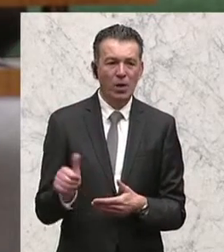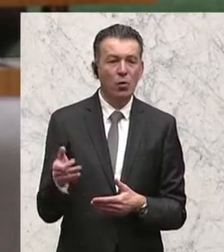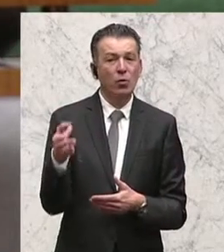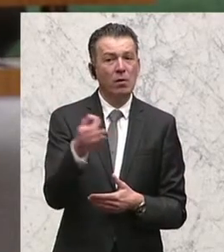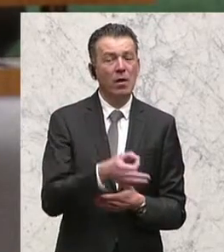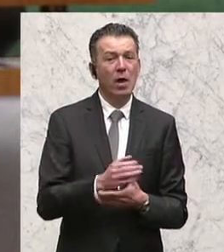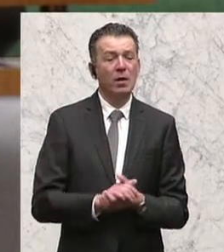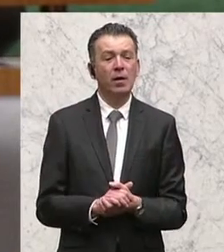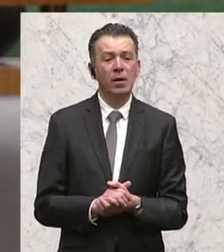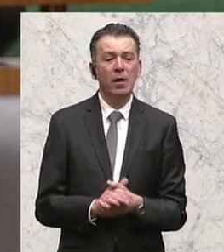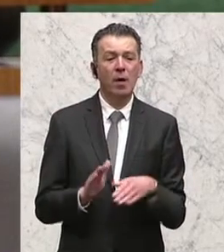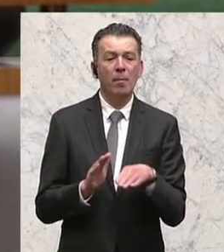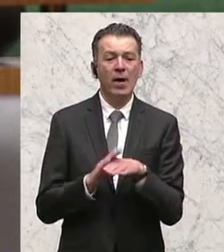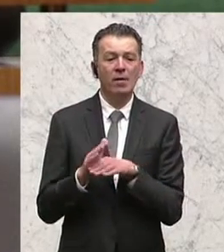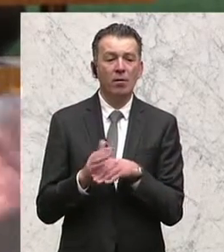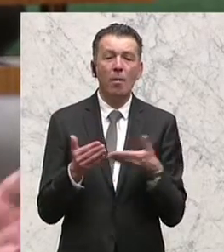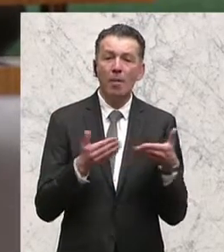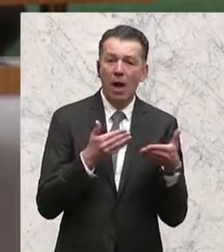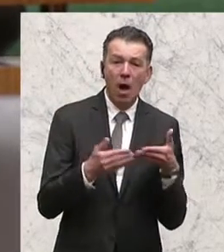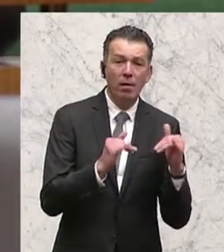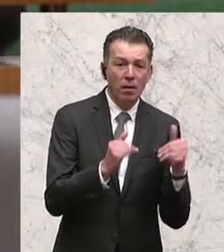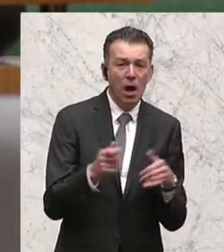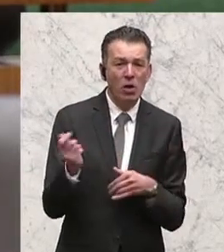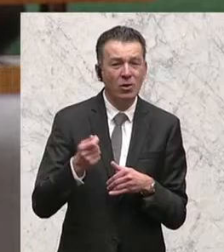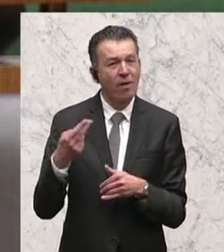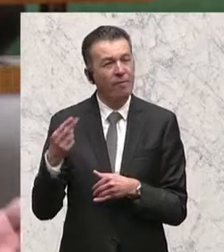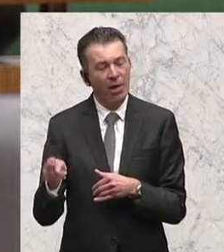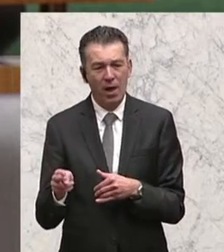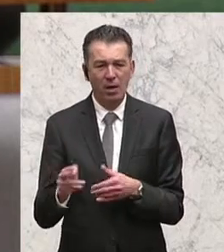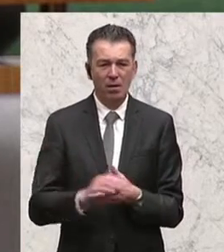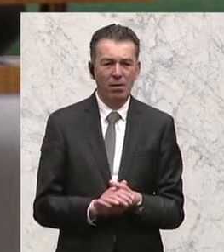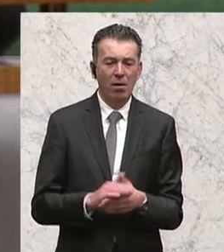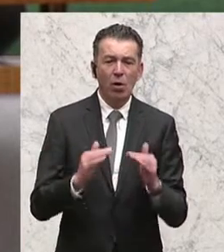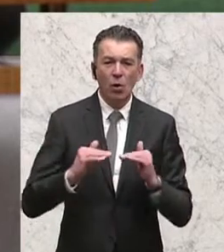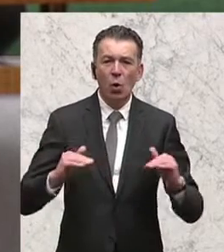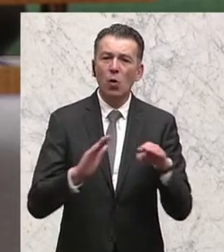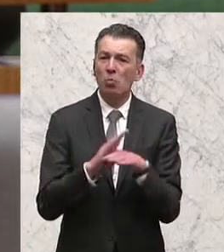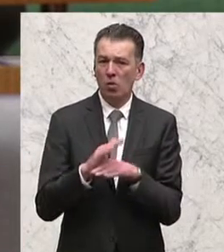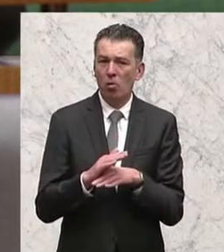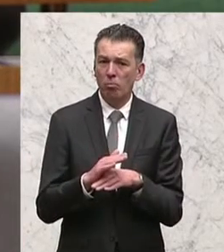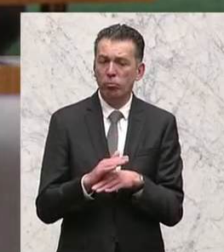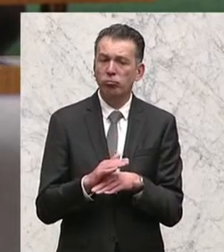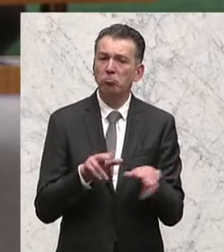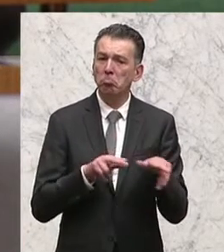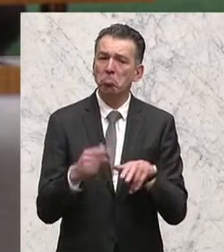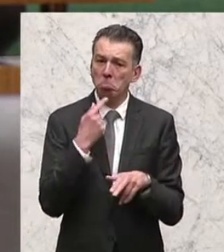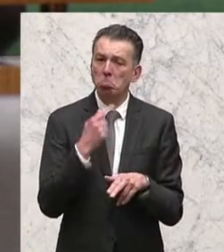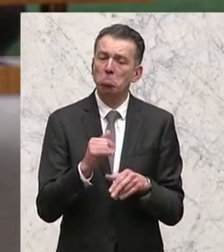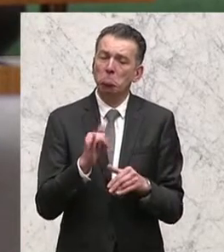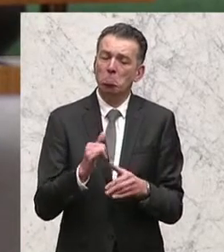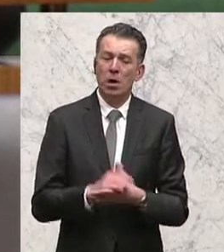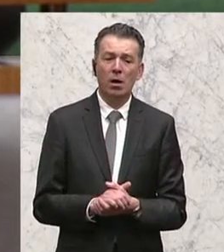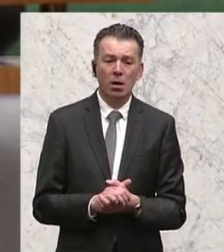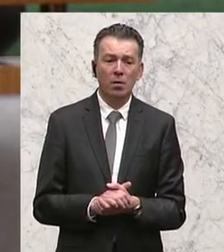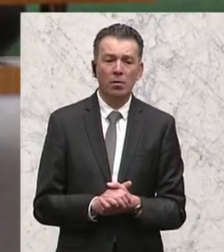Zusatzfrage, das Prinzip beraten statt strafen ist ja, glaube ich, auch ein allgemeines Grundprinzip, das sich die Regierung verschrieben hat. Werden